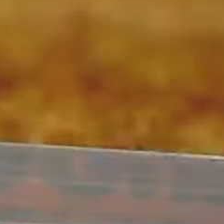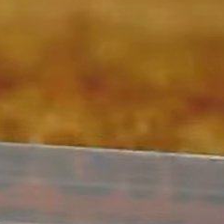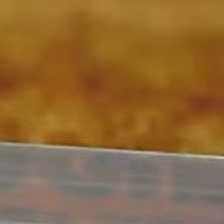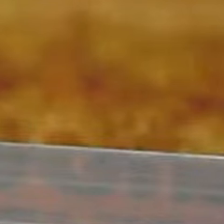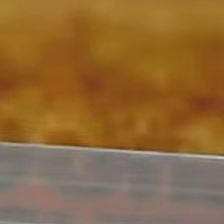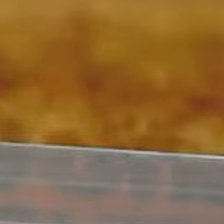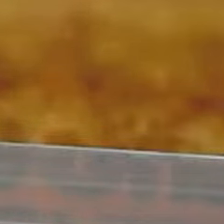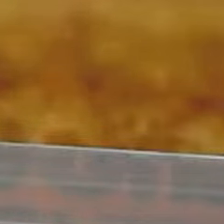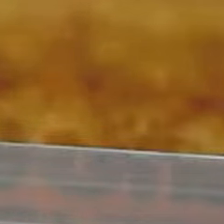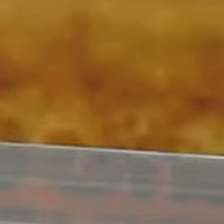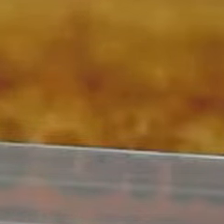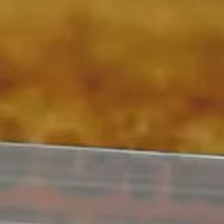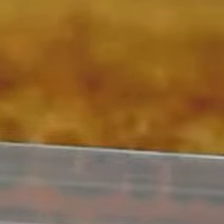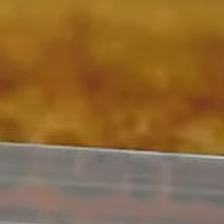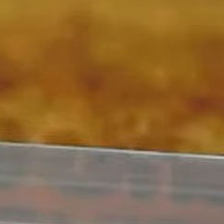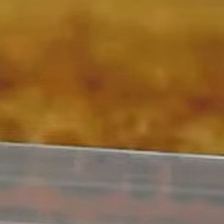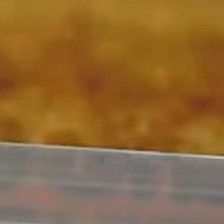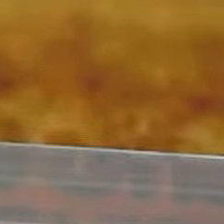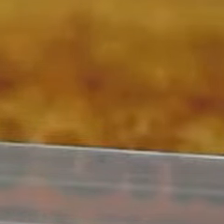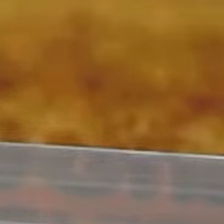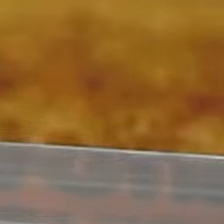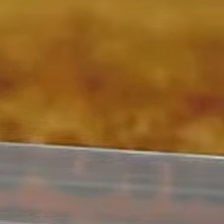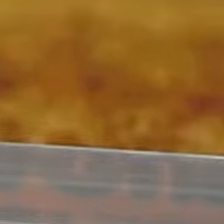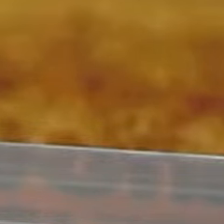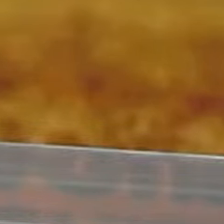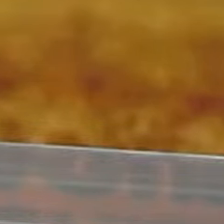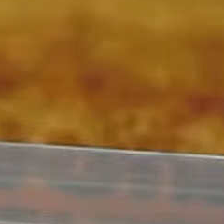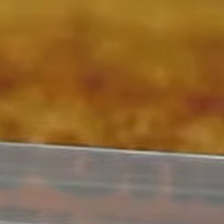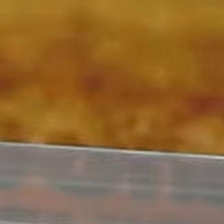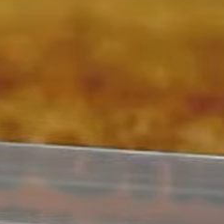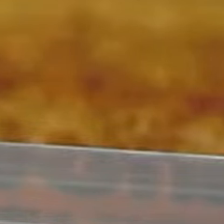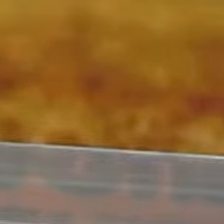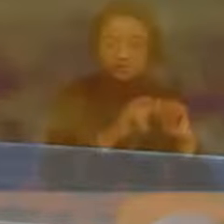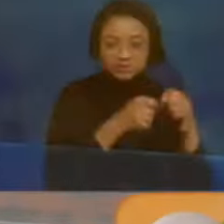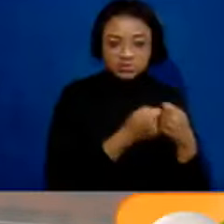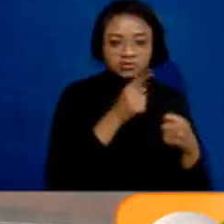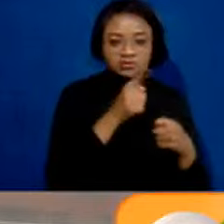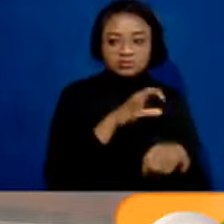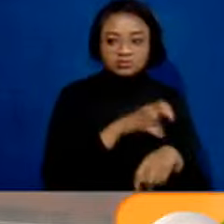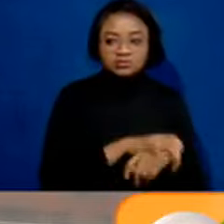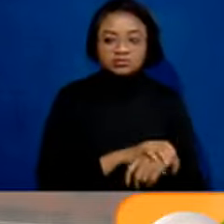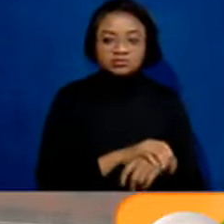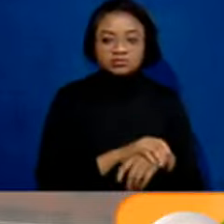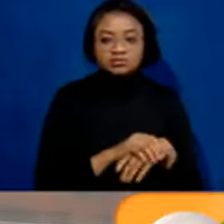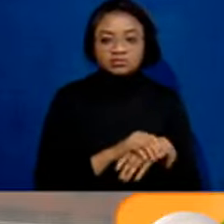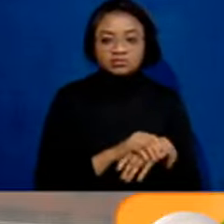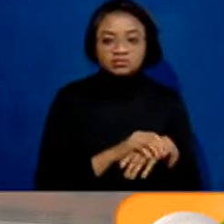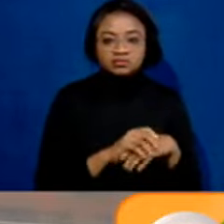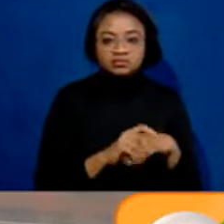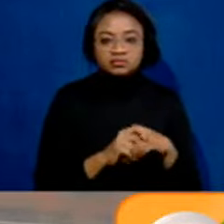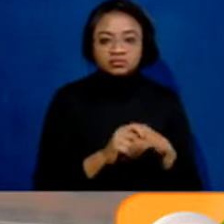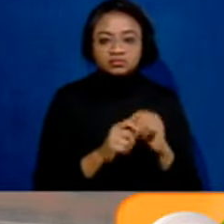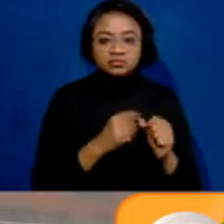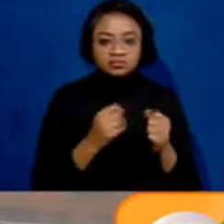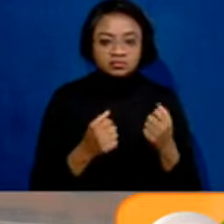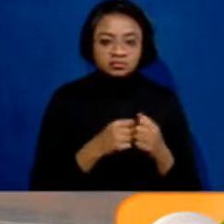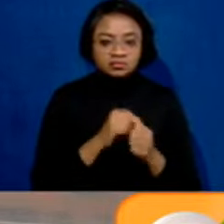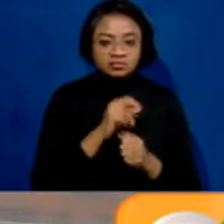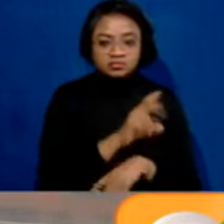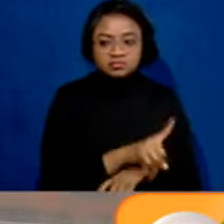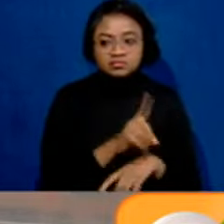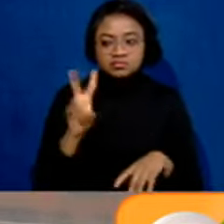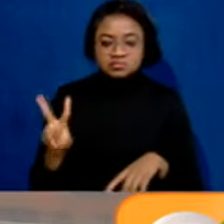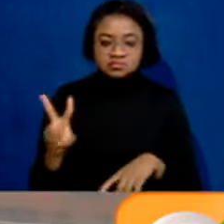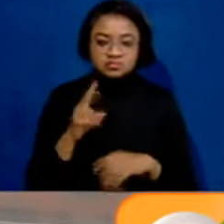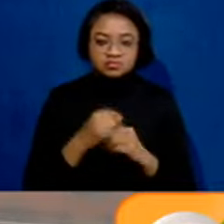Naam, karibu tena mtazamaji. Murang'a Sare wamepata alama moja baada ya kuwalazimisha Sare mabao mawili mabingwa watetezi wa Ligi Kuu nchini